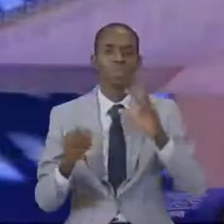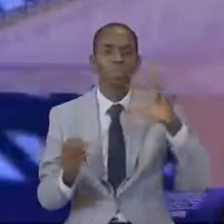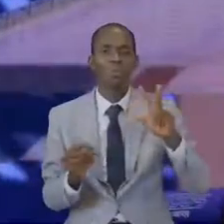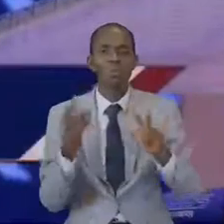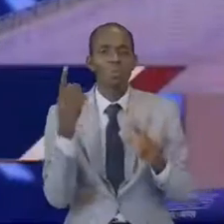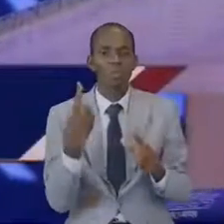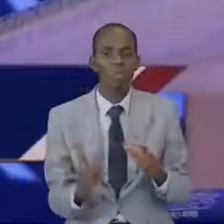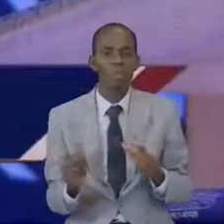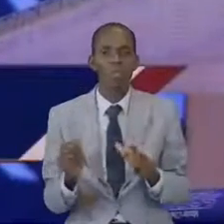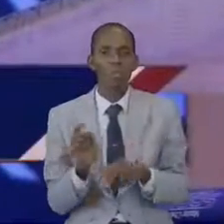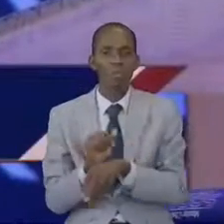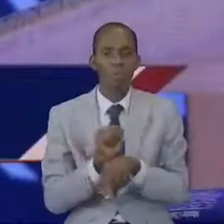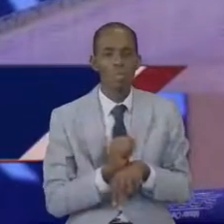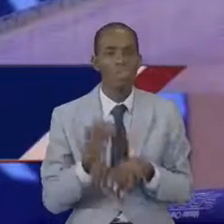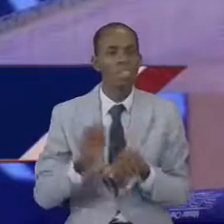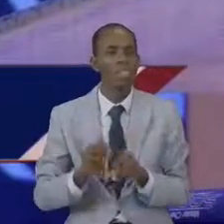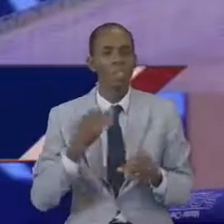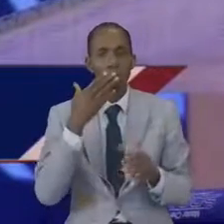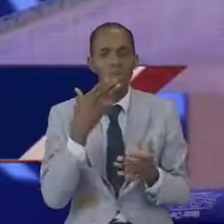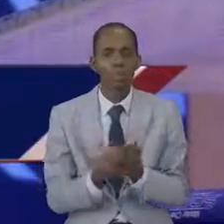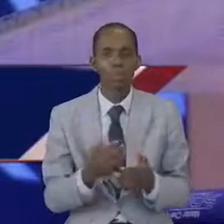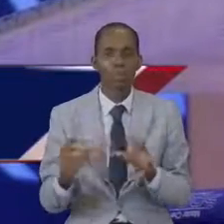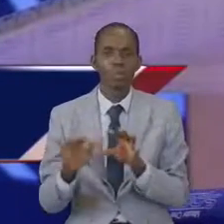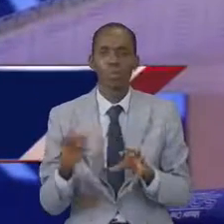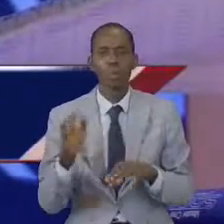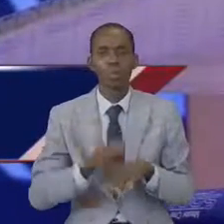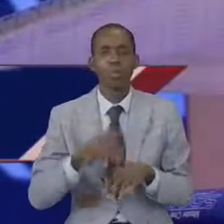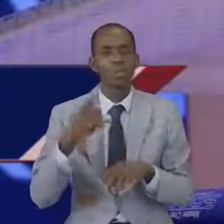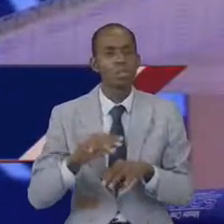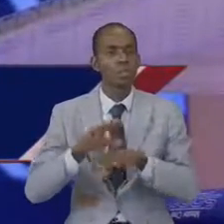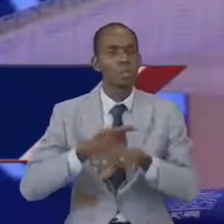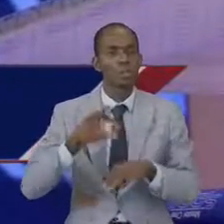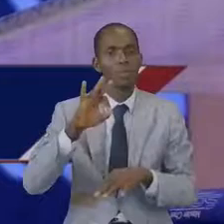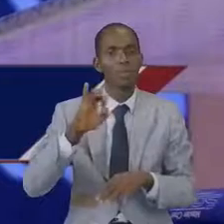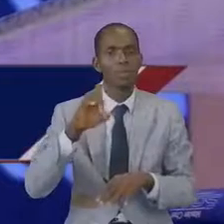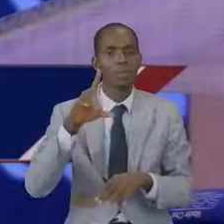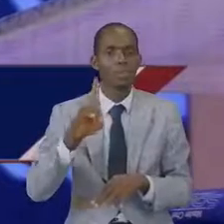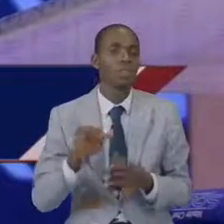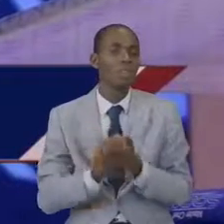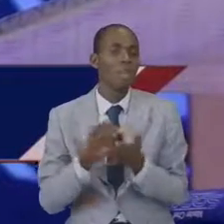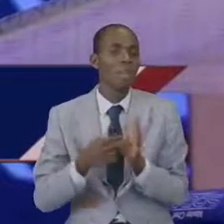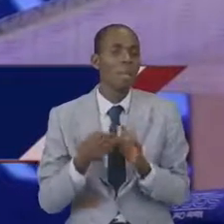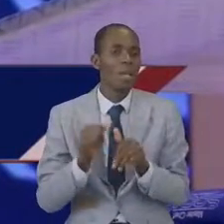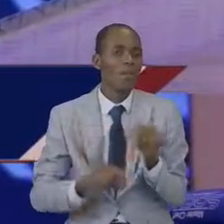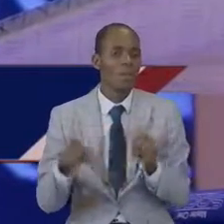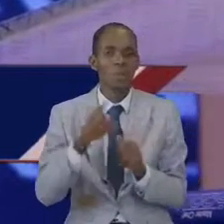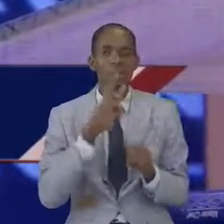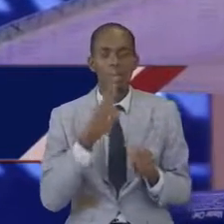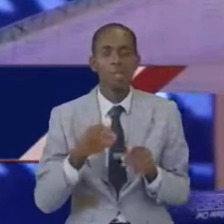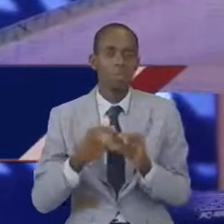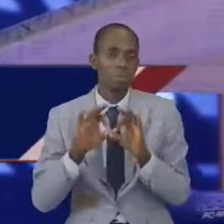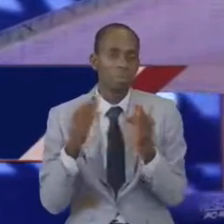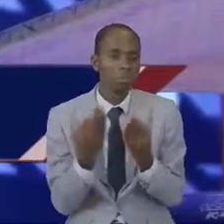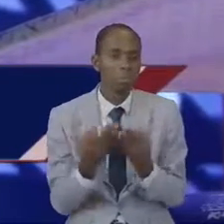en fait c'est la Commission à faire du bien sur le terrain c'est-à-dire partout nous sommes dans la famille